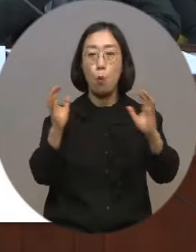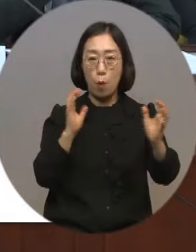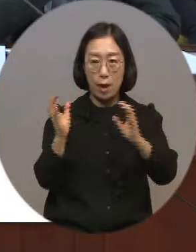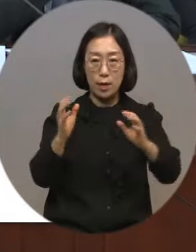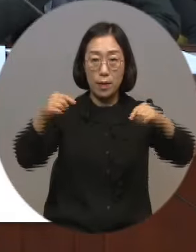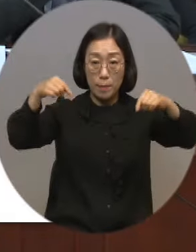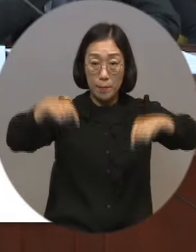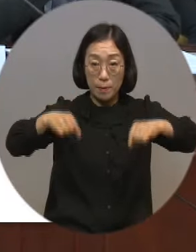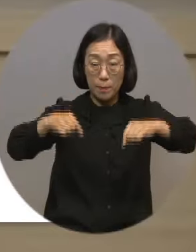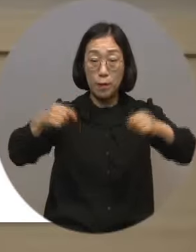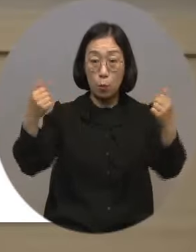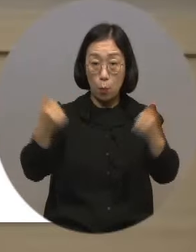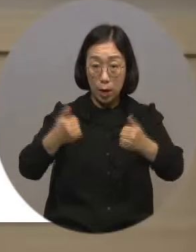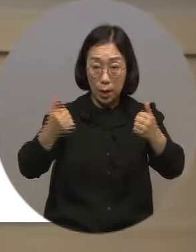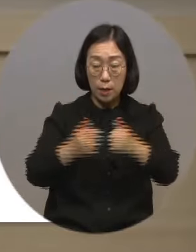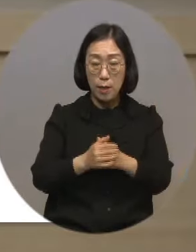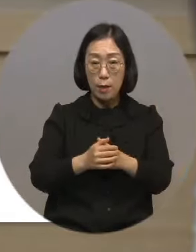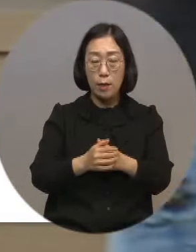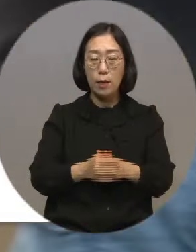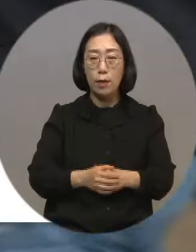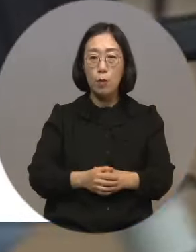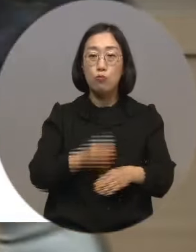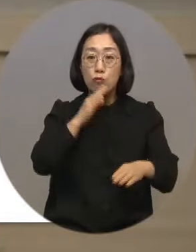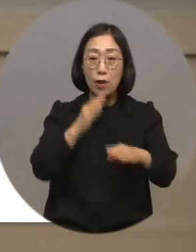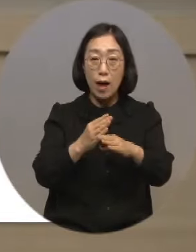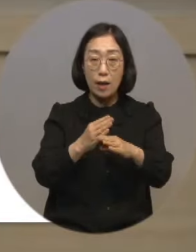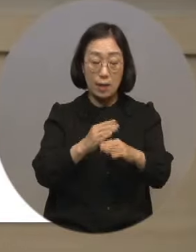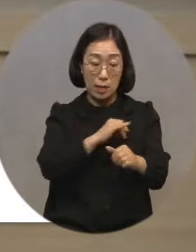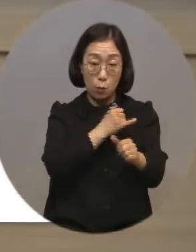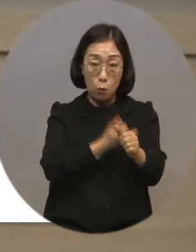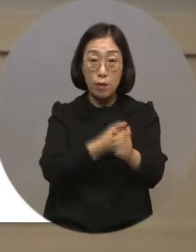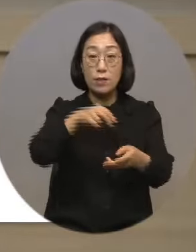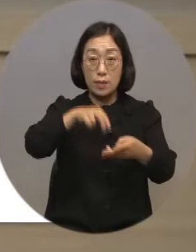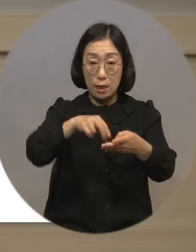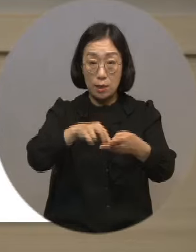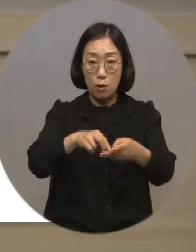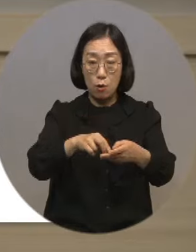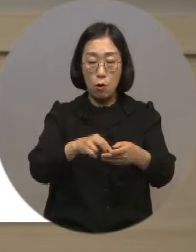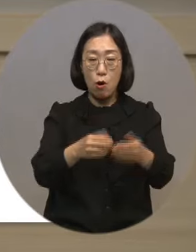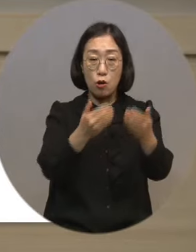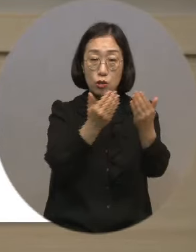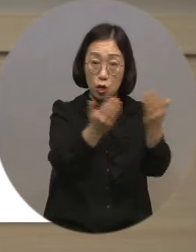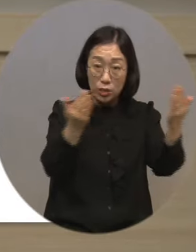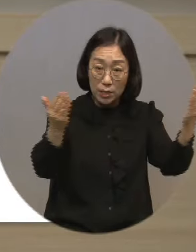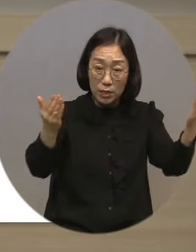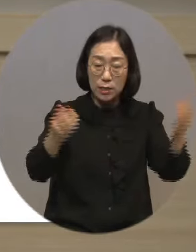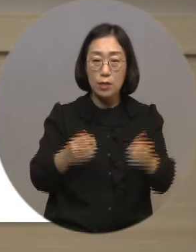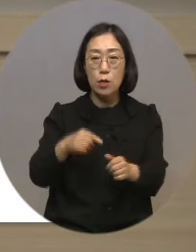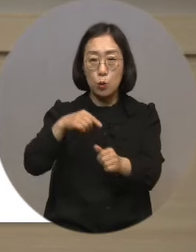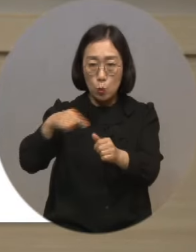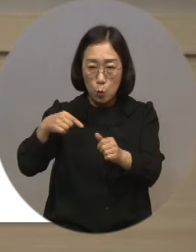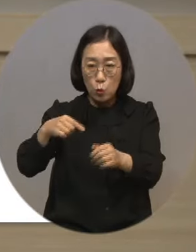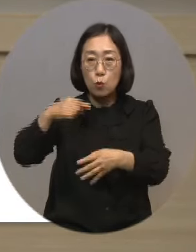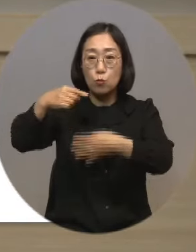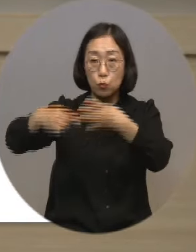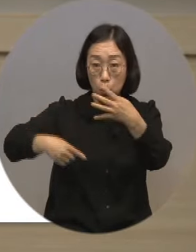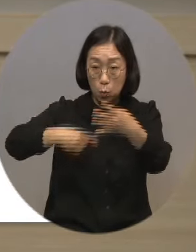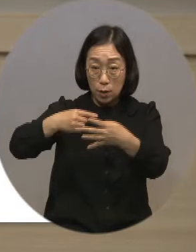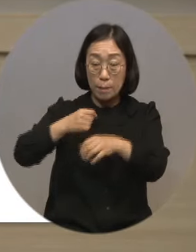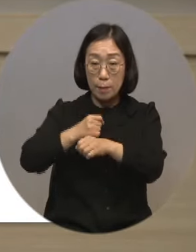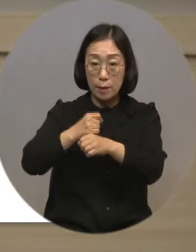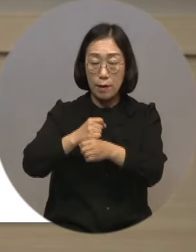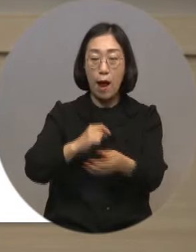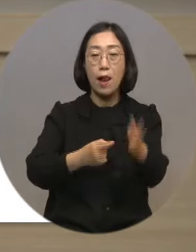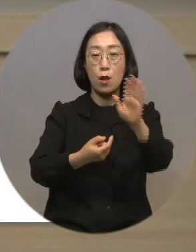참석한 김영호 장관은 국립북한인권센터를 다양한 전시와 체험, 교육 프로그램을 운영하는 북한인권